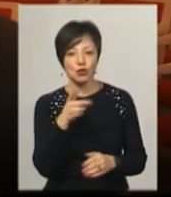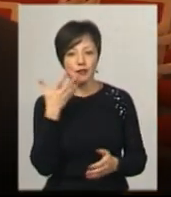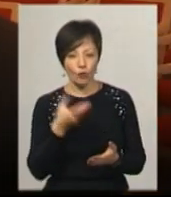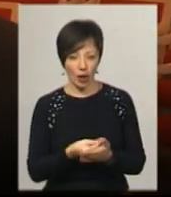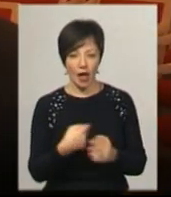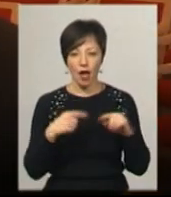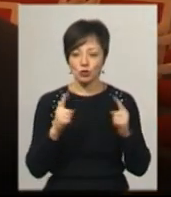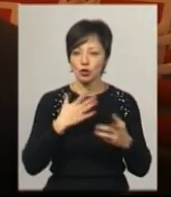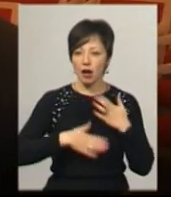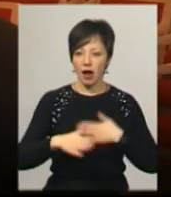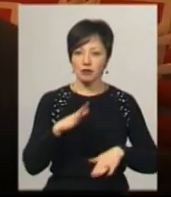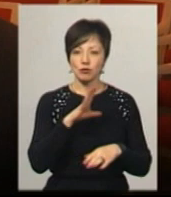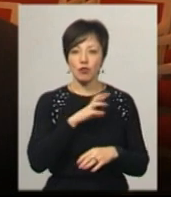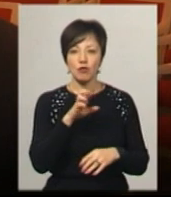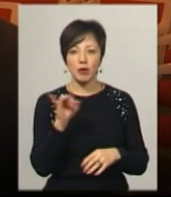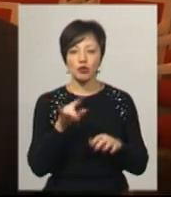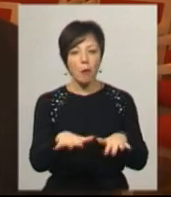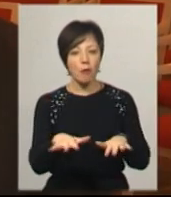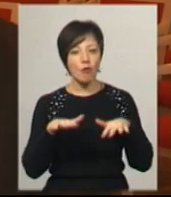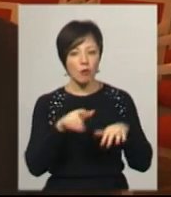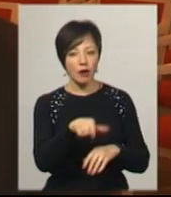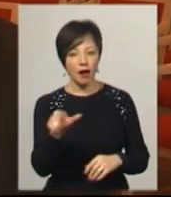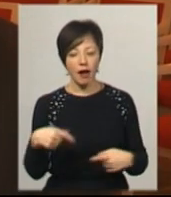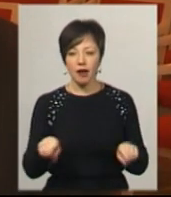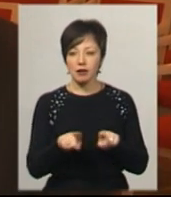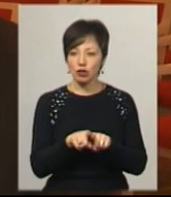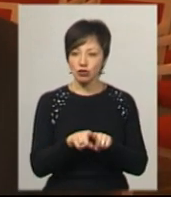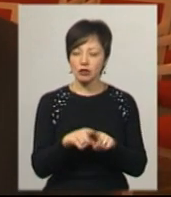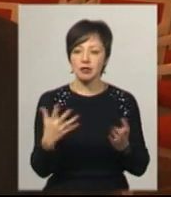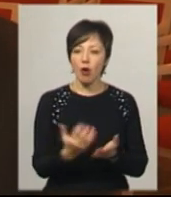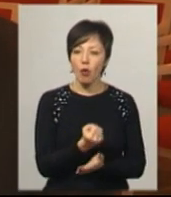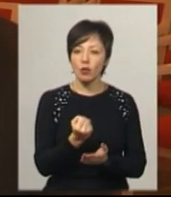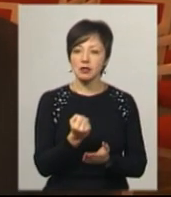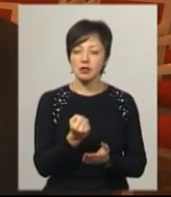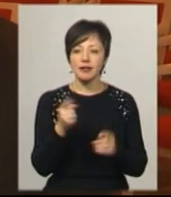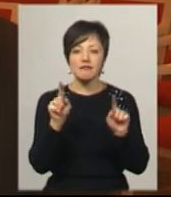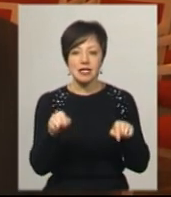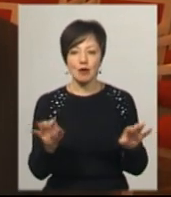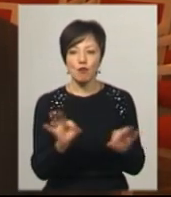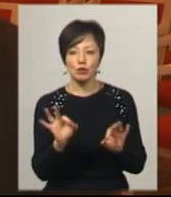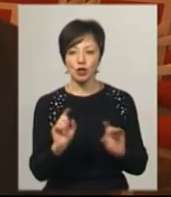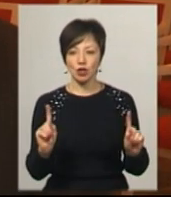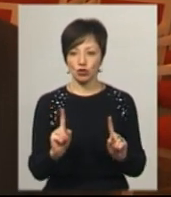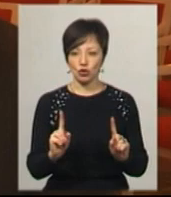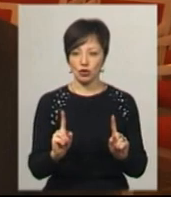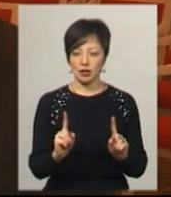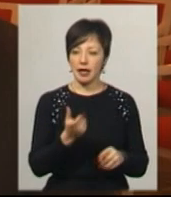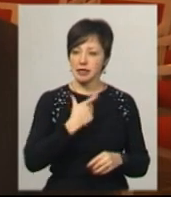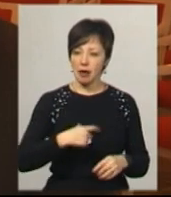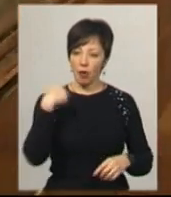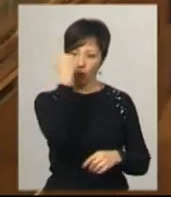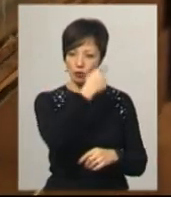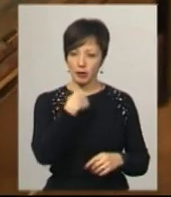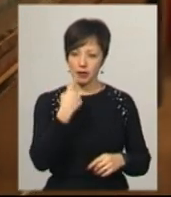Я дуже радий був би, якщо б публіка теж знаходила в тій музиці щось, кожен для себе